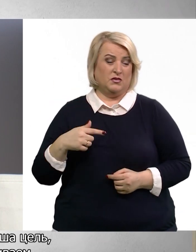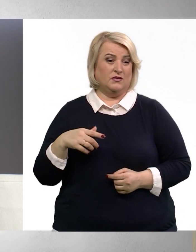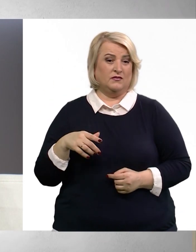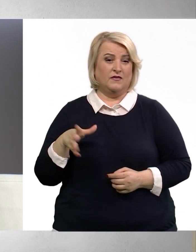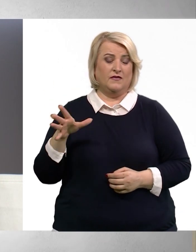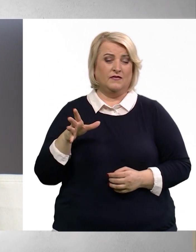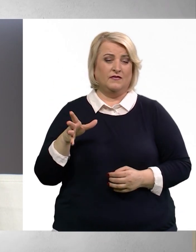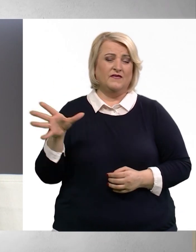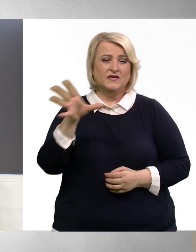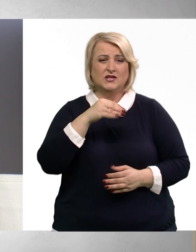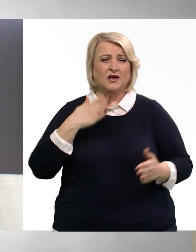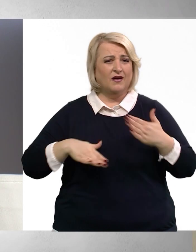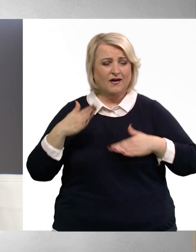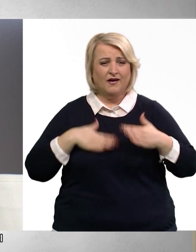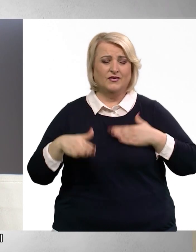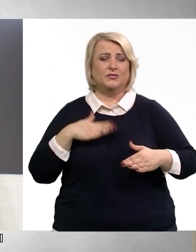menționăm, de toți ne bucurăm,